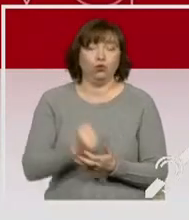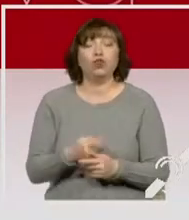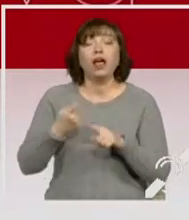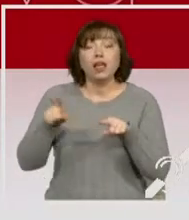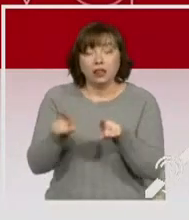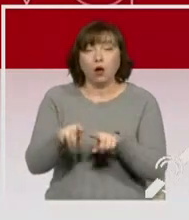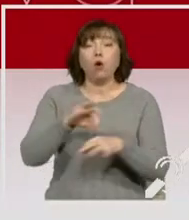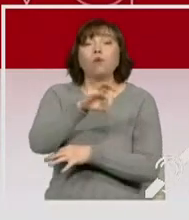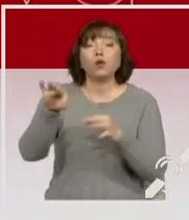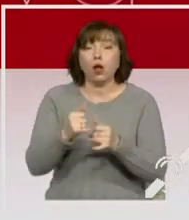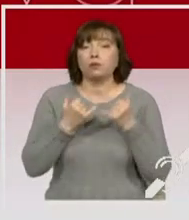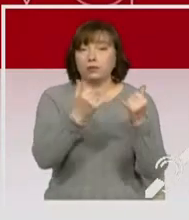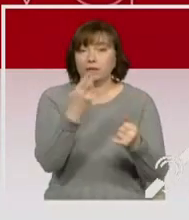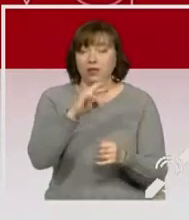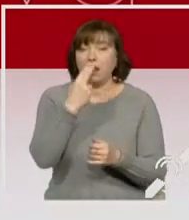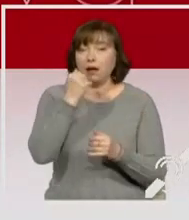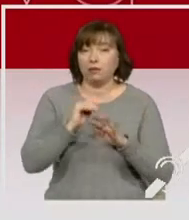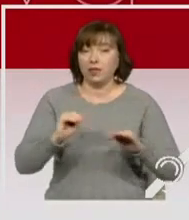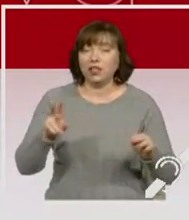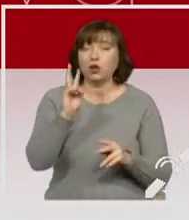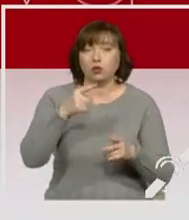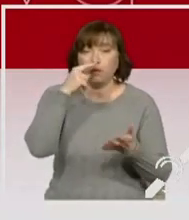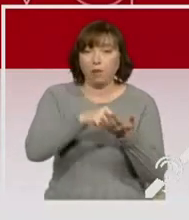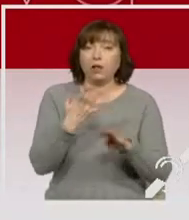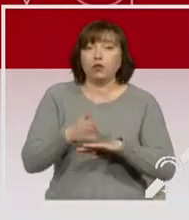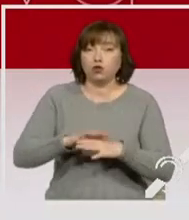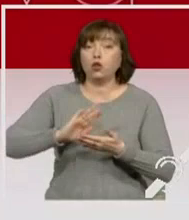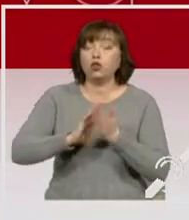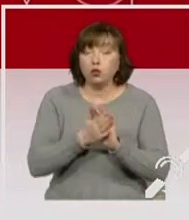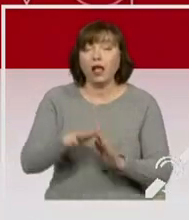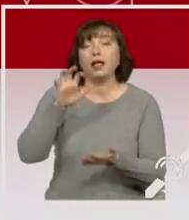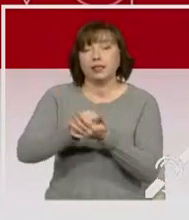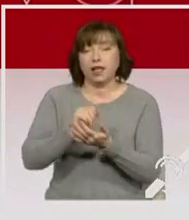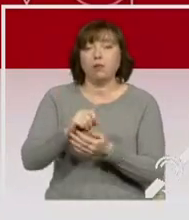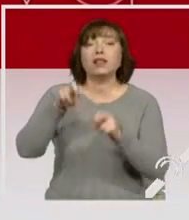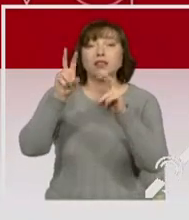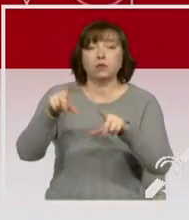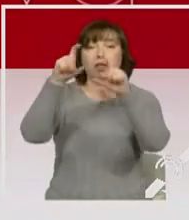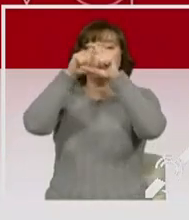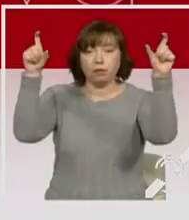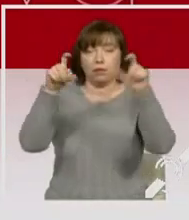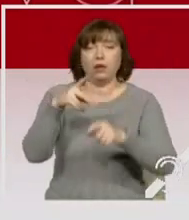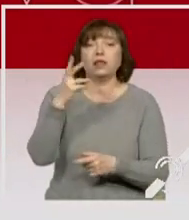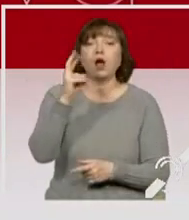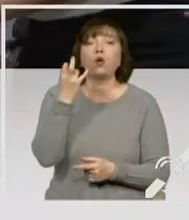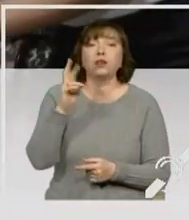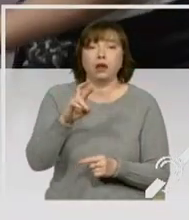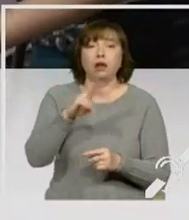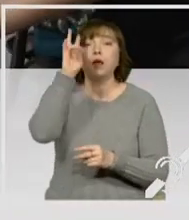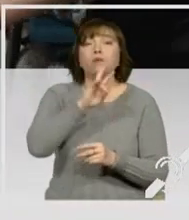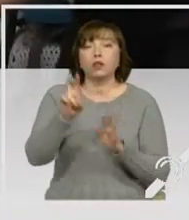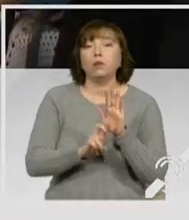Un proiect destinat adolescentelor din situații dificile are misiunea socială Diaconia a Mitropoliei Basarabiei.